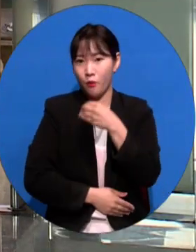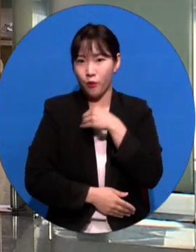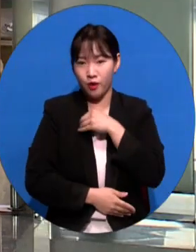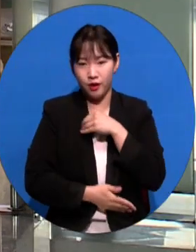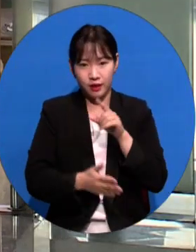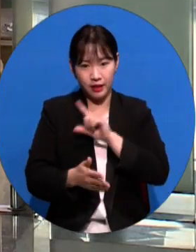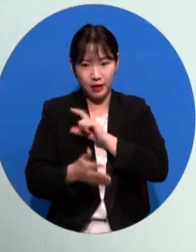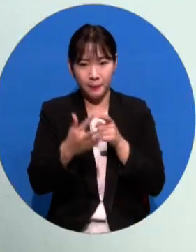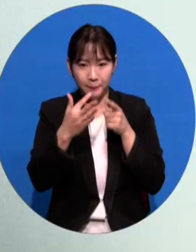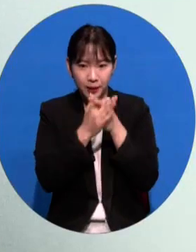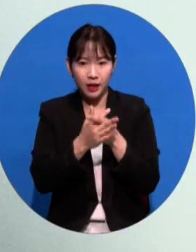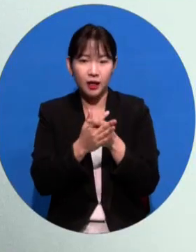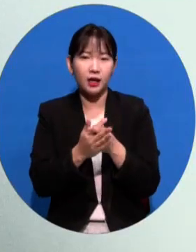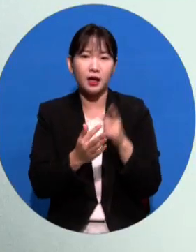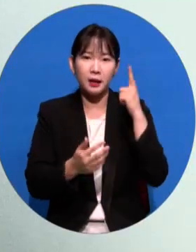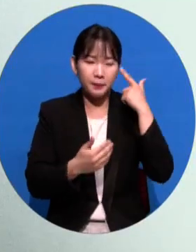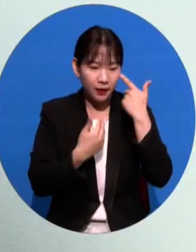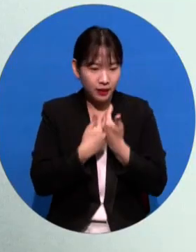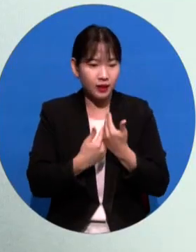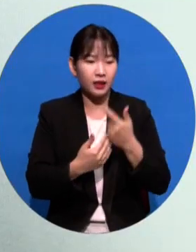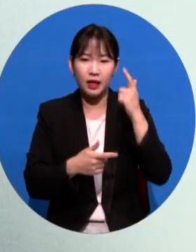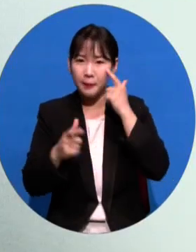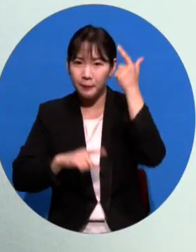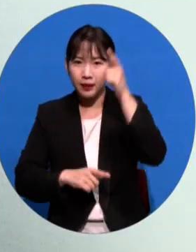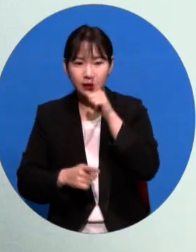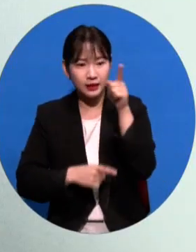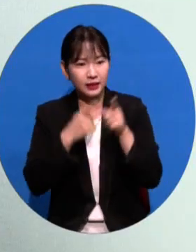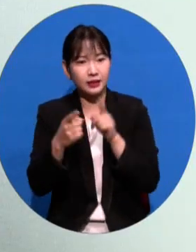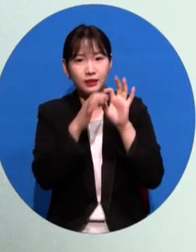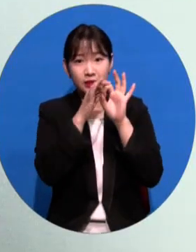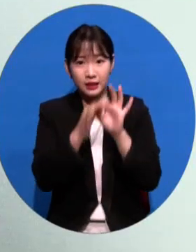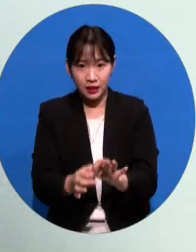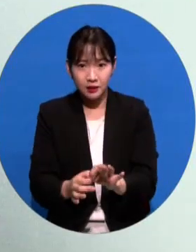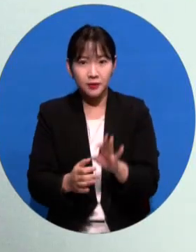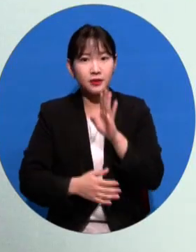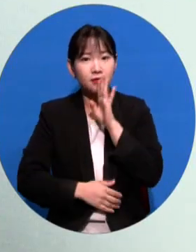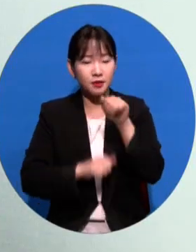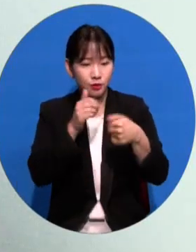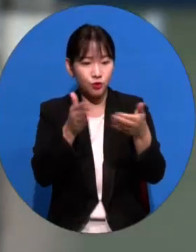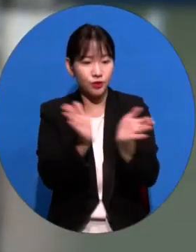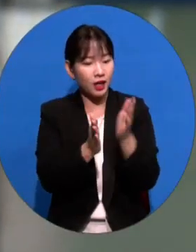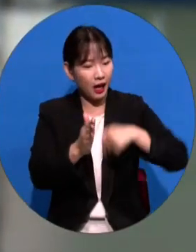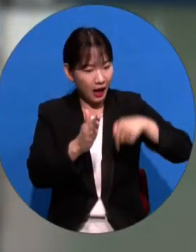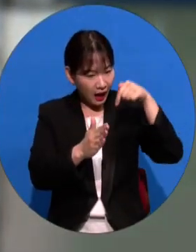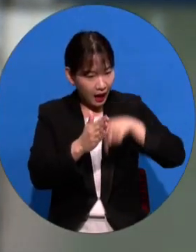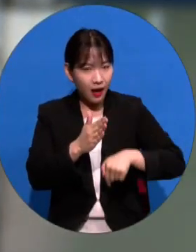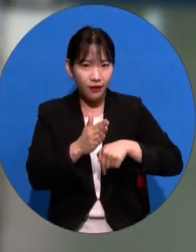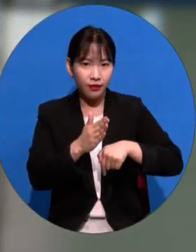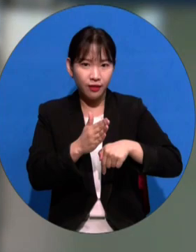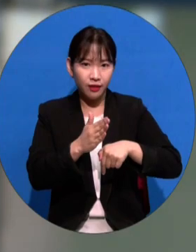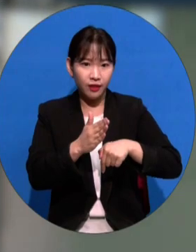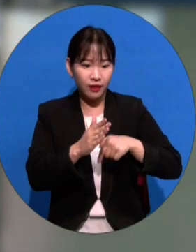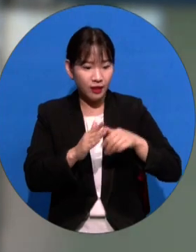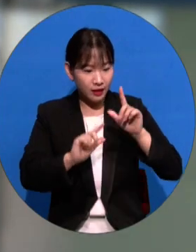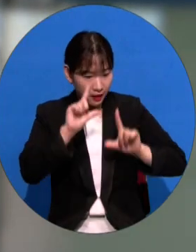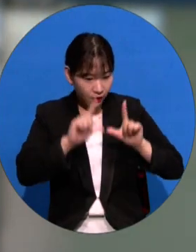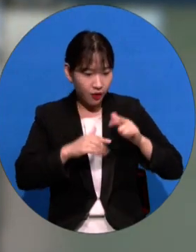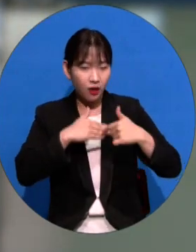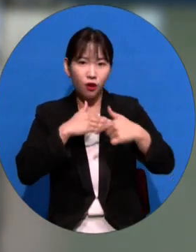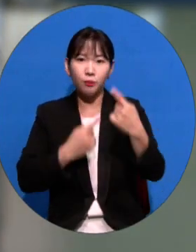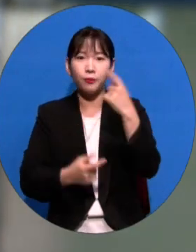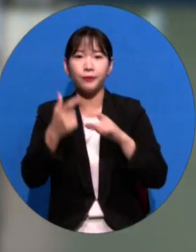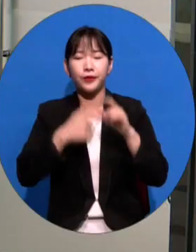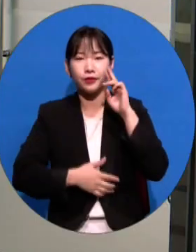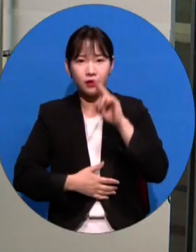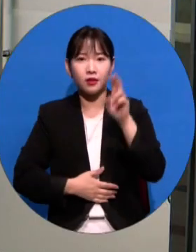토대로 한 반발과 진심 신청이 잇따르고 있어 실제 민주당의 내음은 드러난 것보다 더 심각한